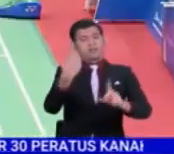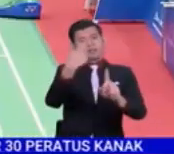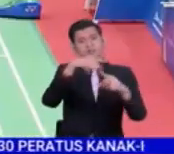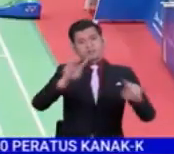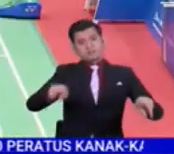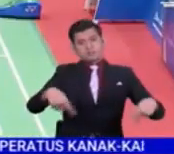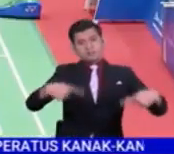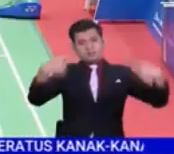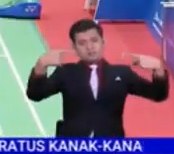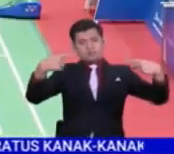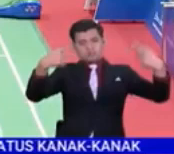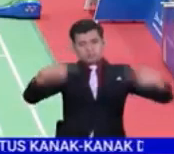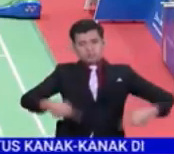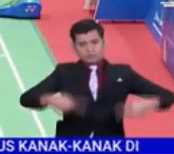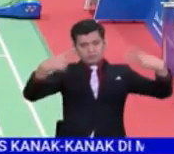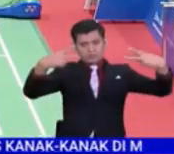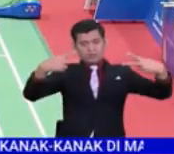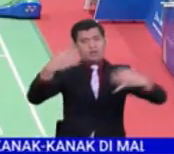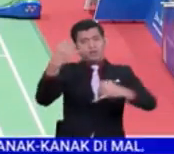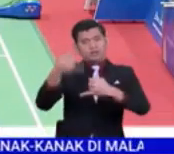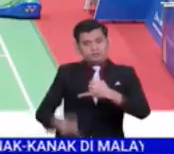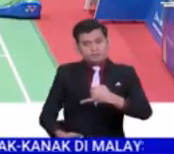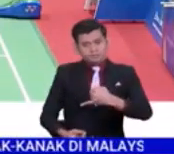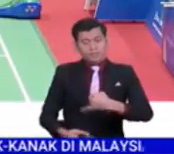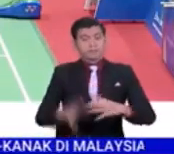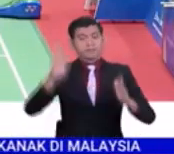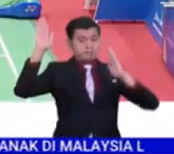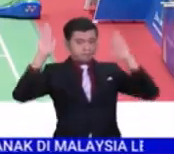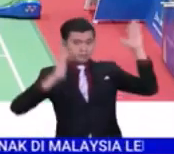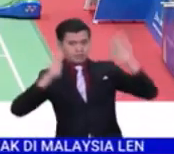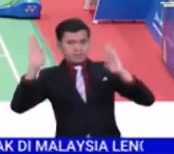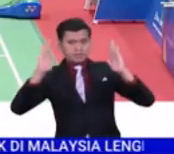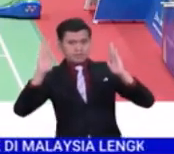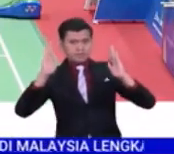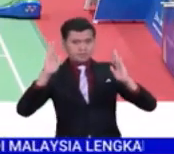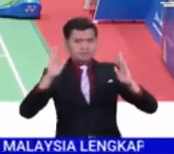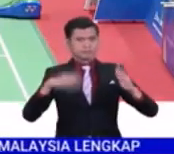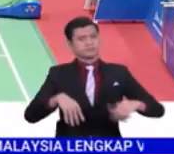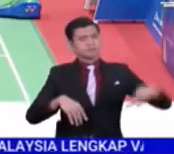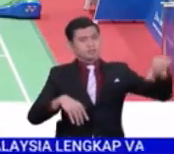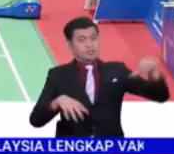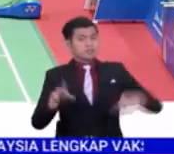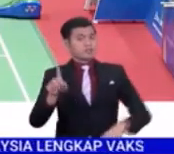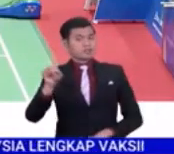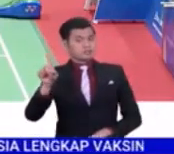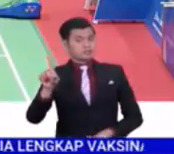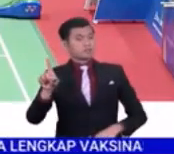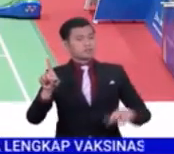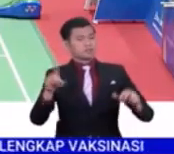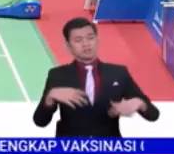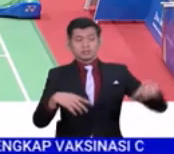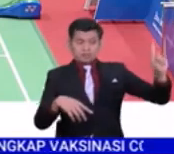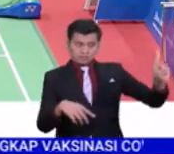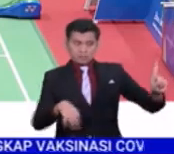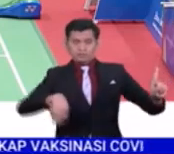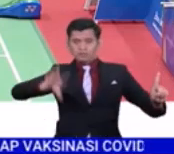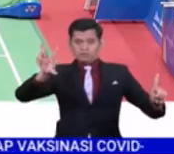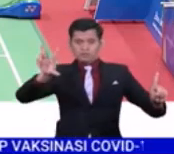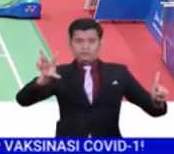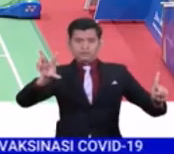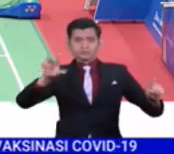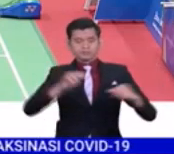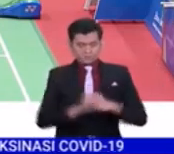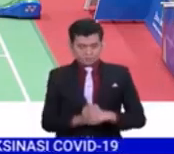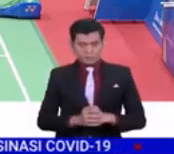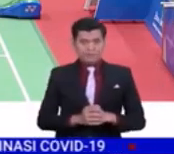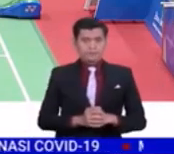di masa kali ini beliau yang mempertaruhkan barisan Mujahid negara tewas 13 kepada tuan rumah pemain perseorangan pertama